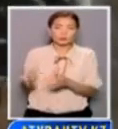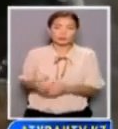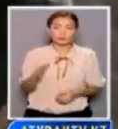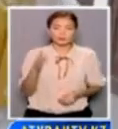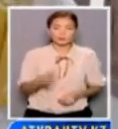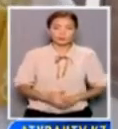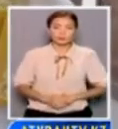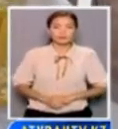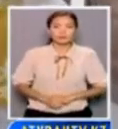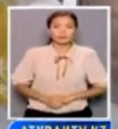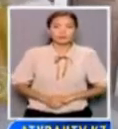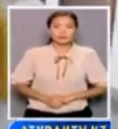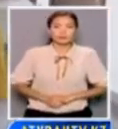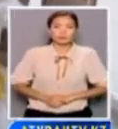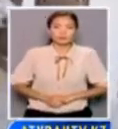қабылдайды.